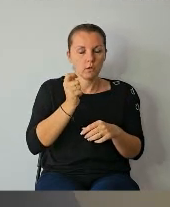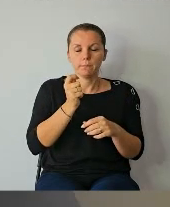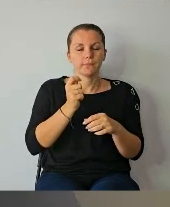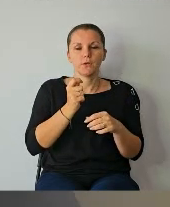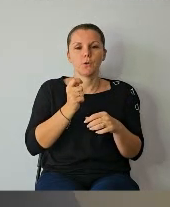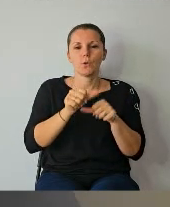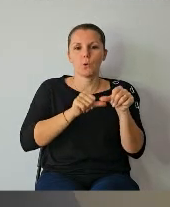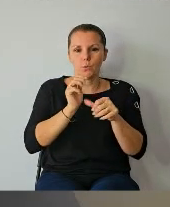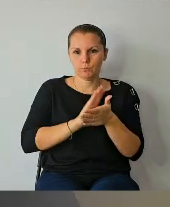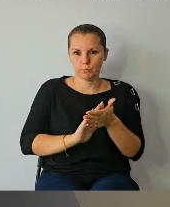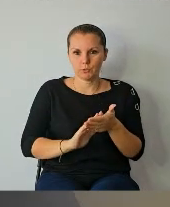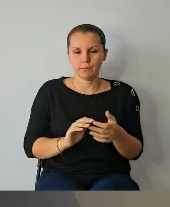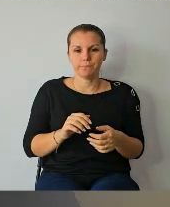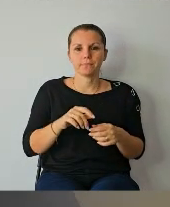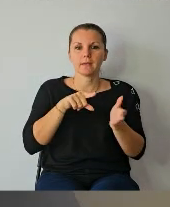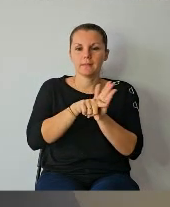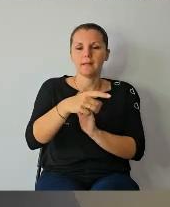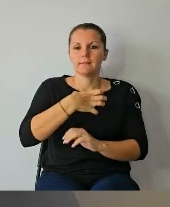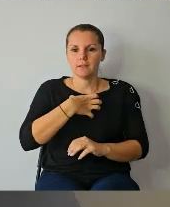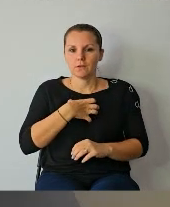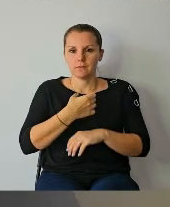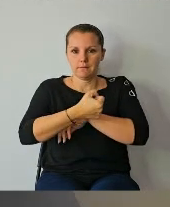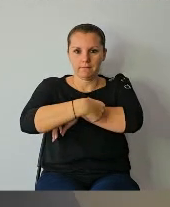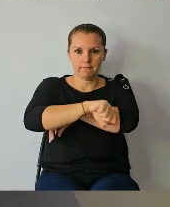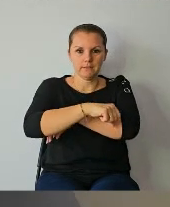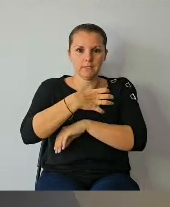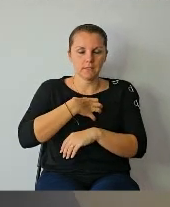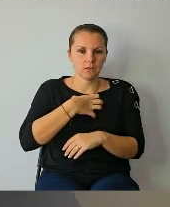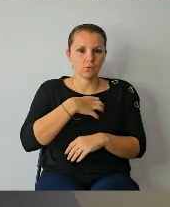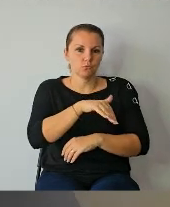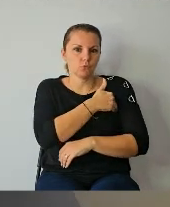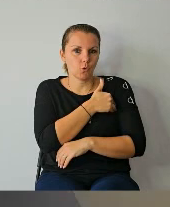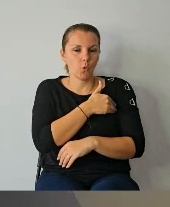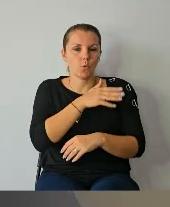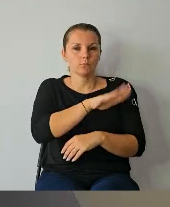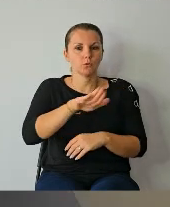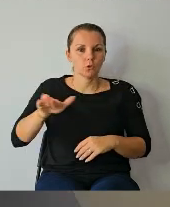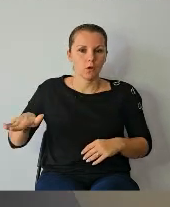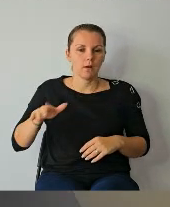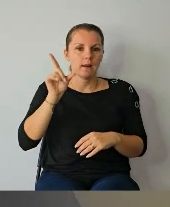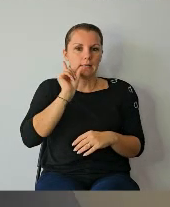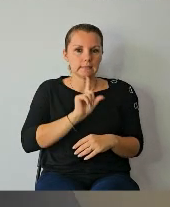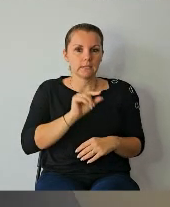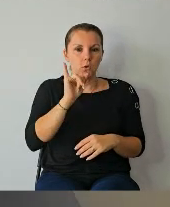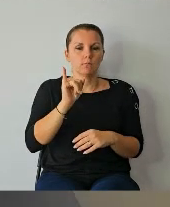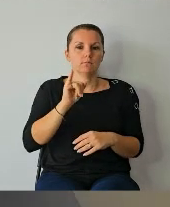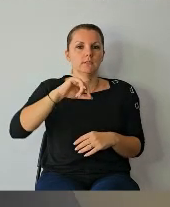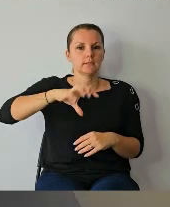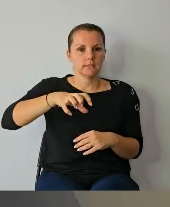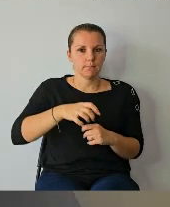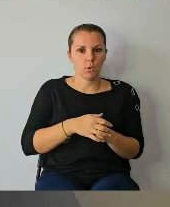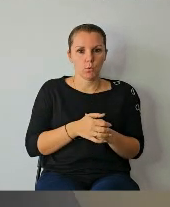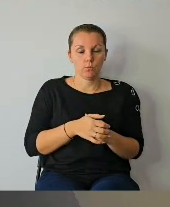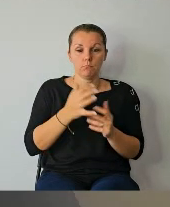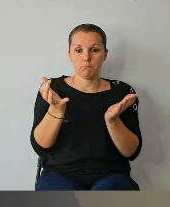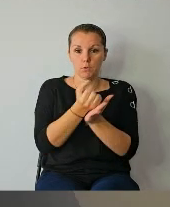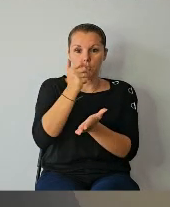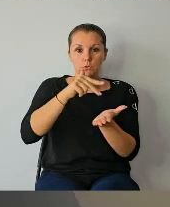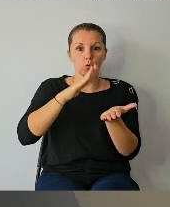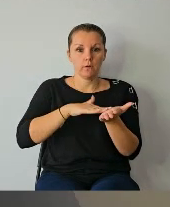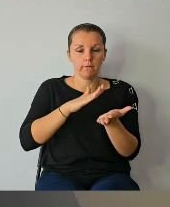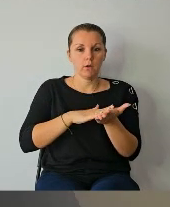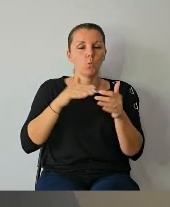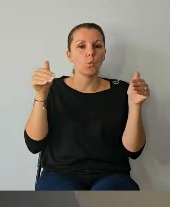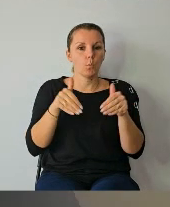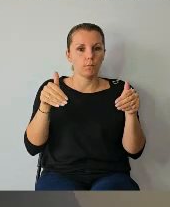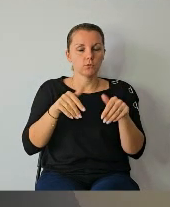dla wicedyrektorów, dyrektorów szkół, przedszkola, liceum oraz zespołu Podjęcie powyższej uchwały umożliwi również